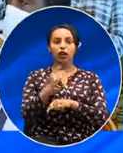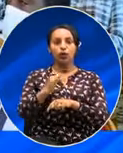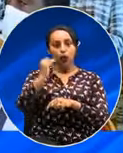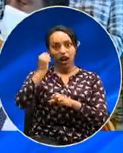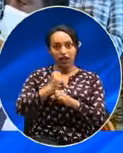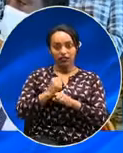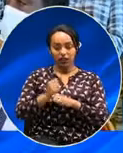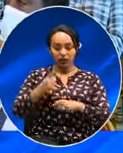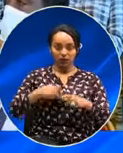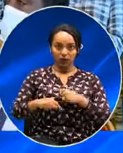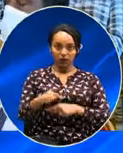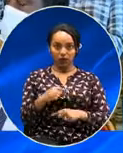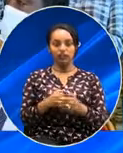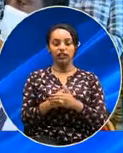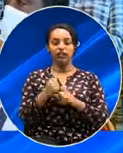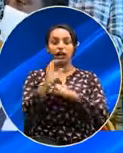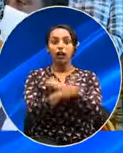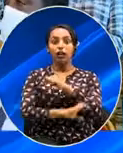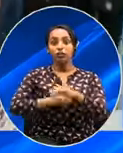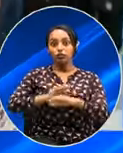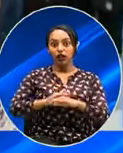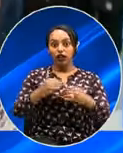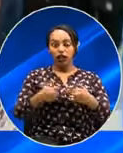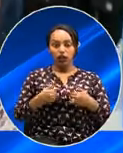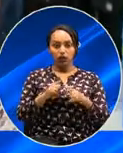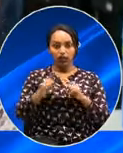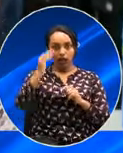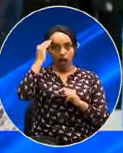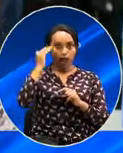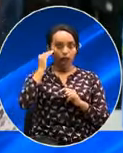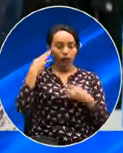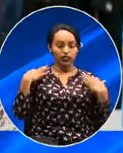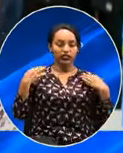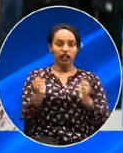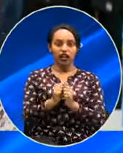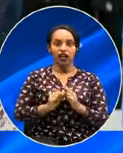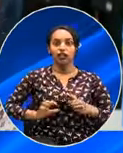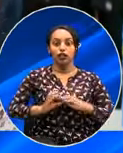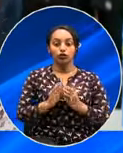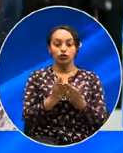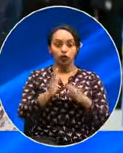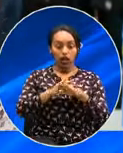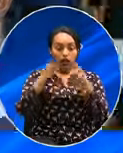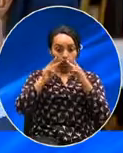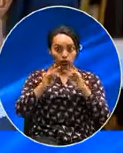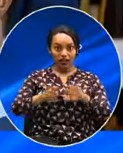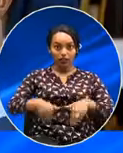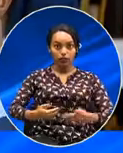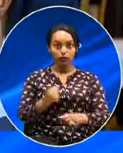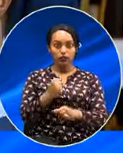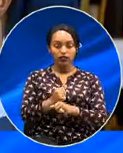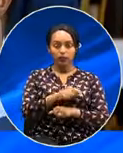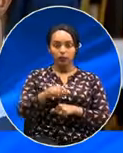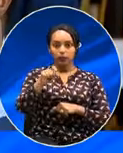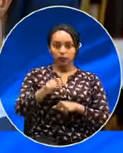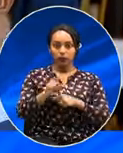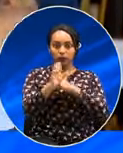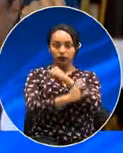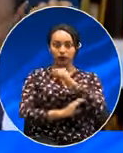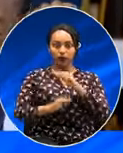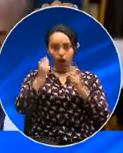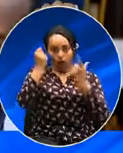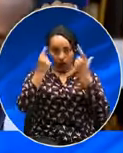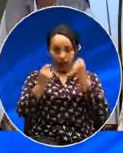ተቋማዊ አሰራር በማምጣት አገሪቱ ላይ ያለውን በተለይ ከአእምሮ ጤና ጋር የተያያዙ ጉዳዮች ላይ ትኩረት ሰጥቶ መሰራት እንዳለበት፣